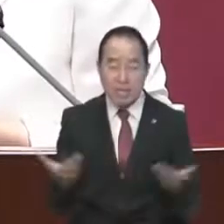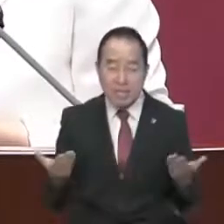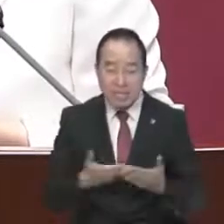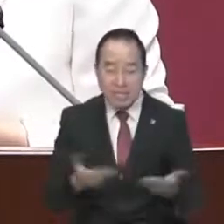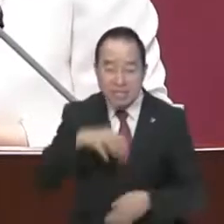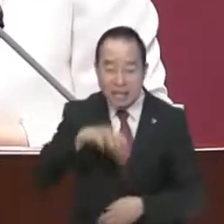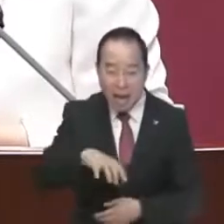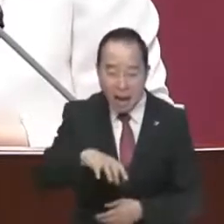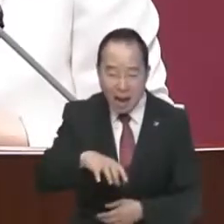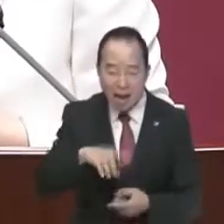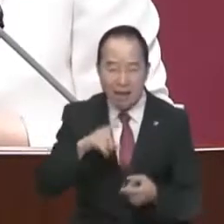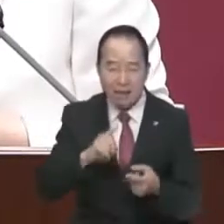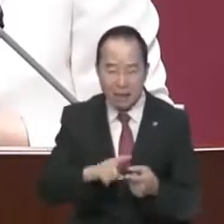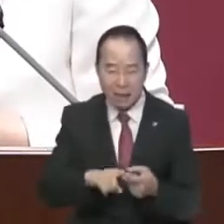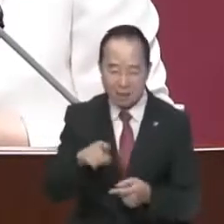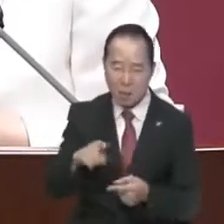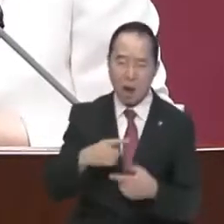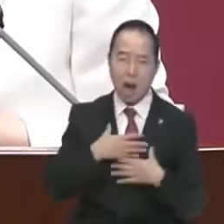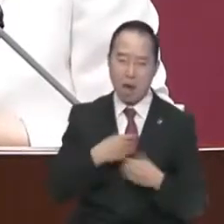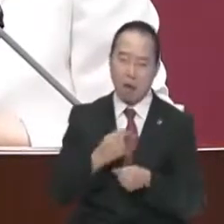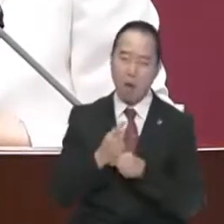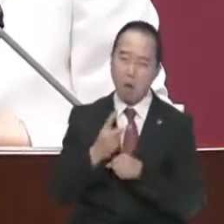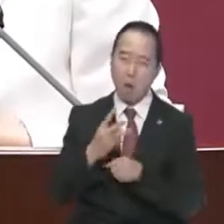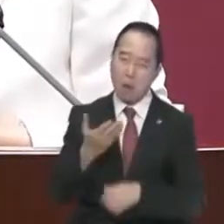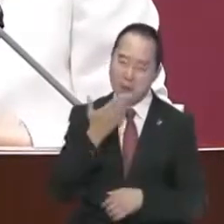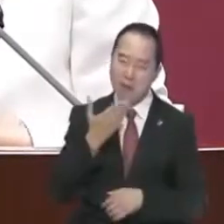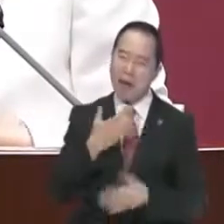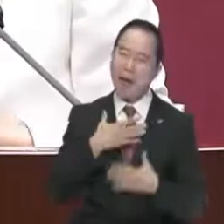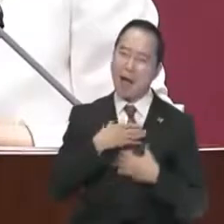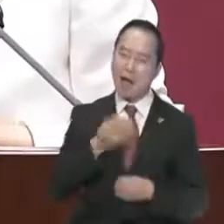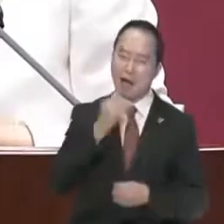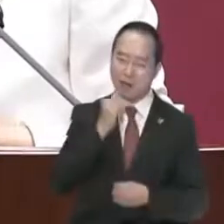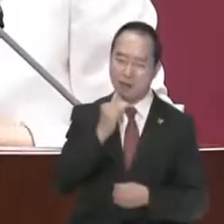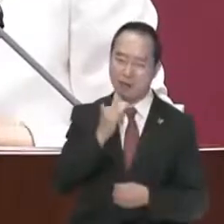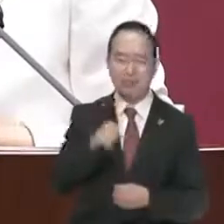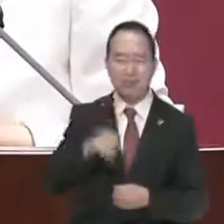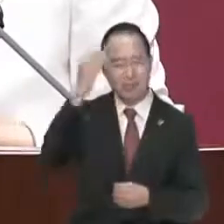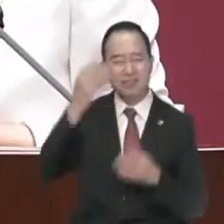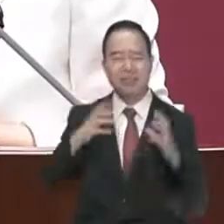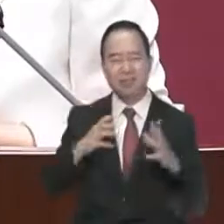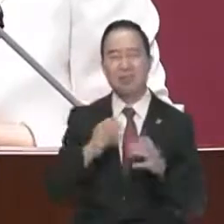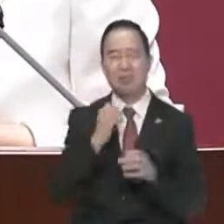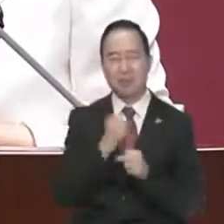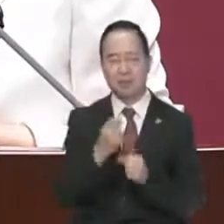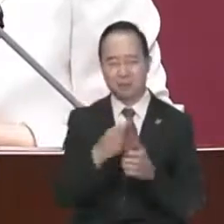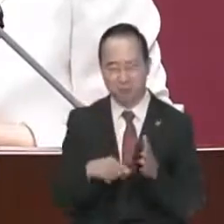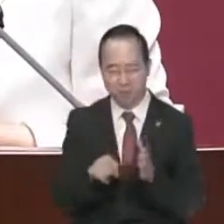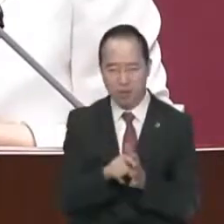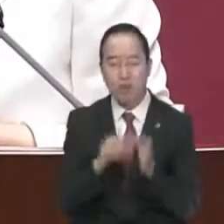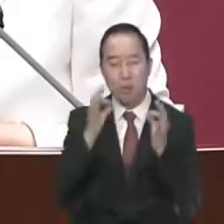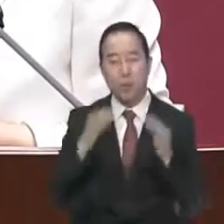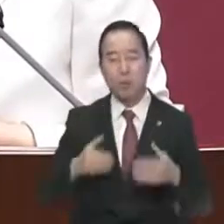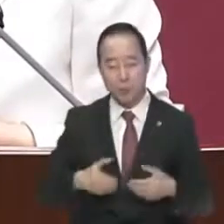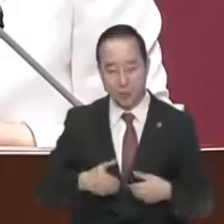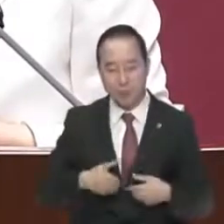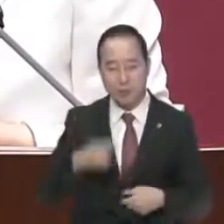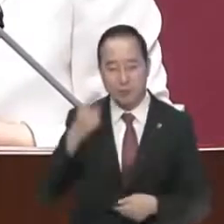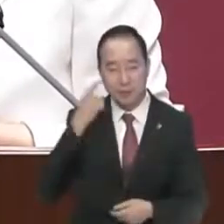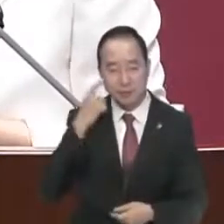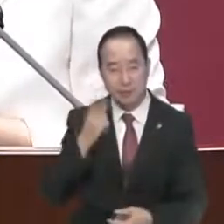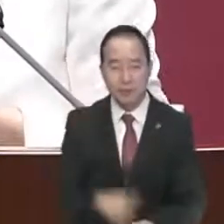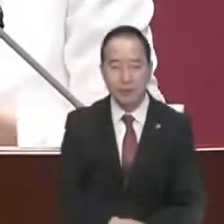그 안전성이 보장되는 그런 대한민국을 만들기 위해서 노력해야 되겠다는 것이 저의